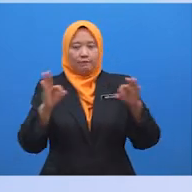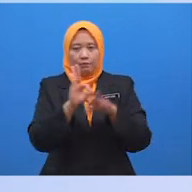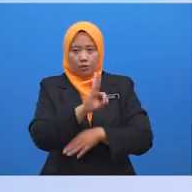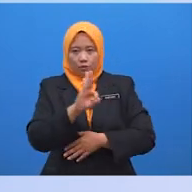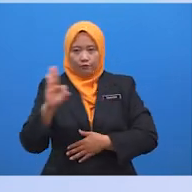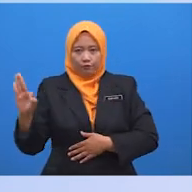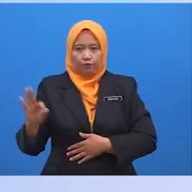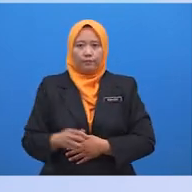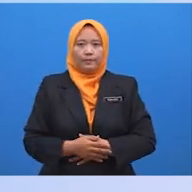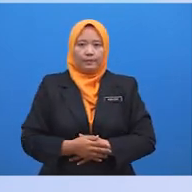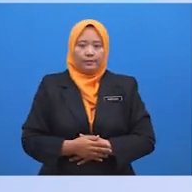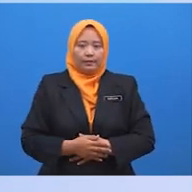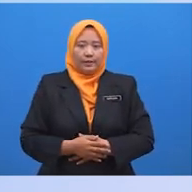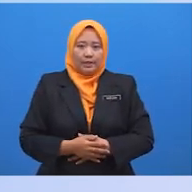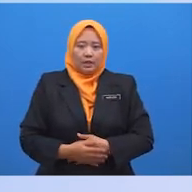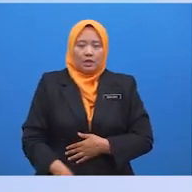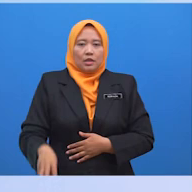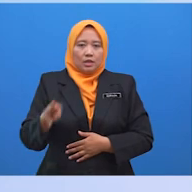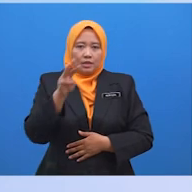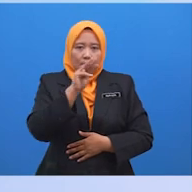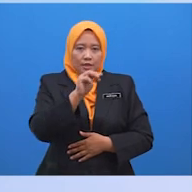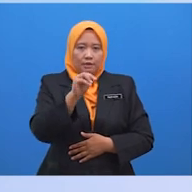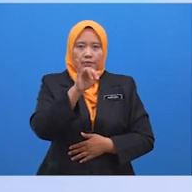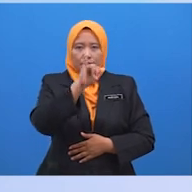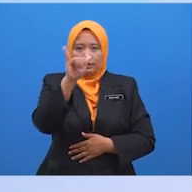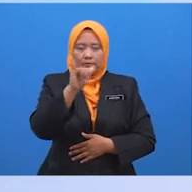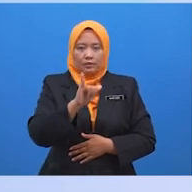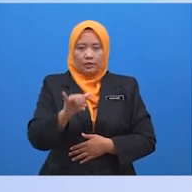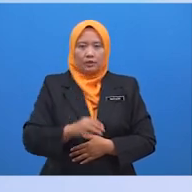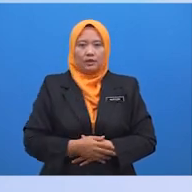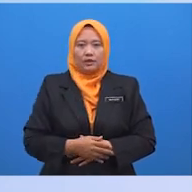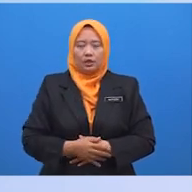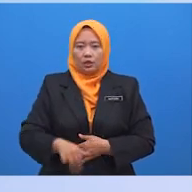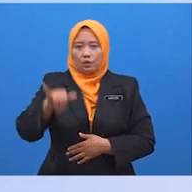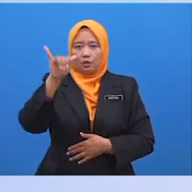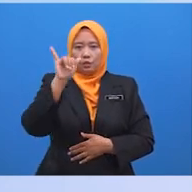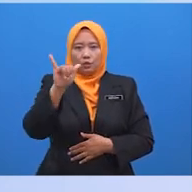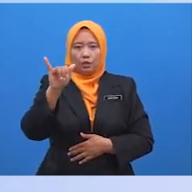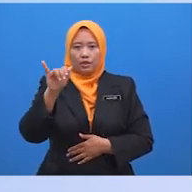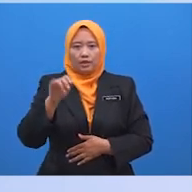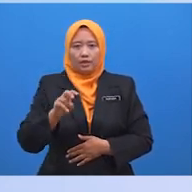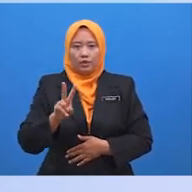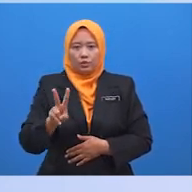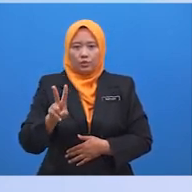Yang kedua, kecerunan garis lurus yang melalui dua titik,